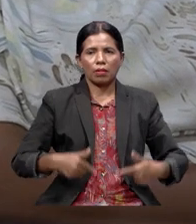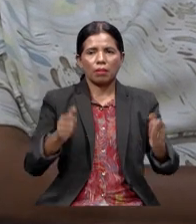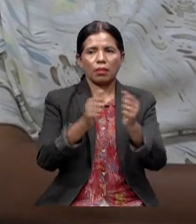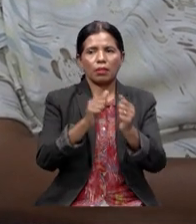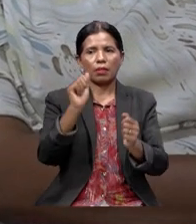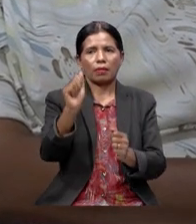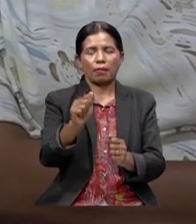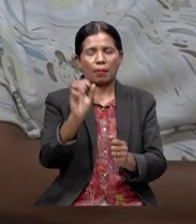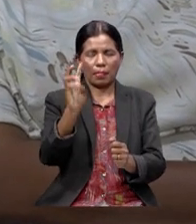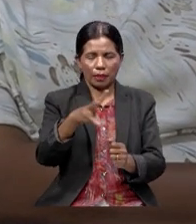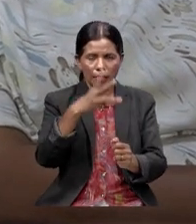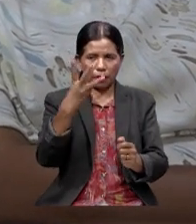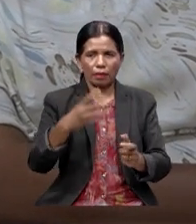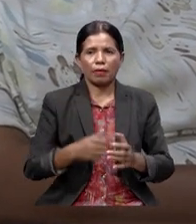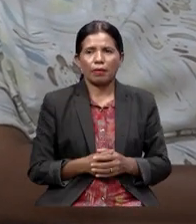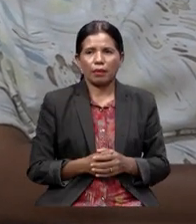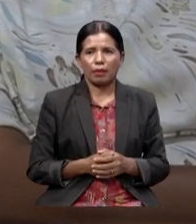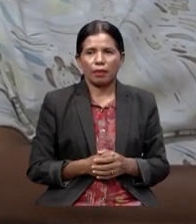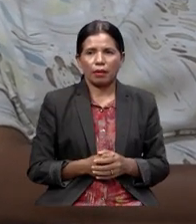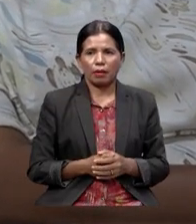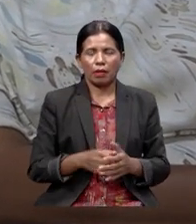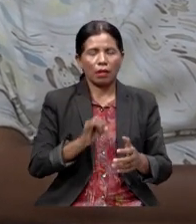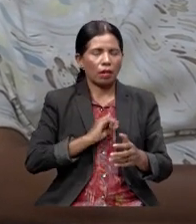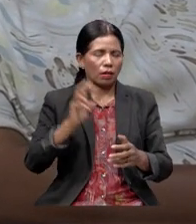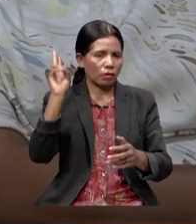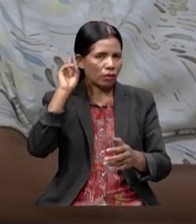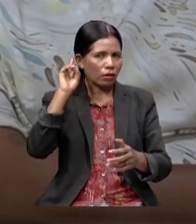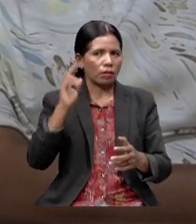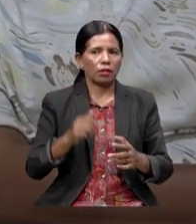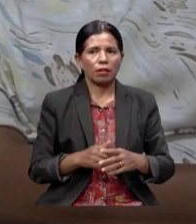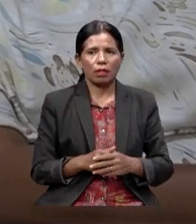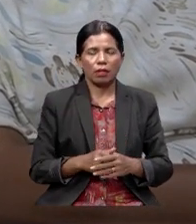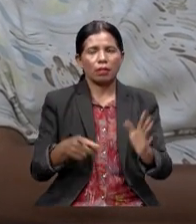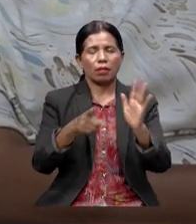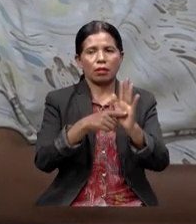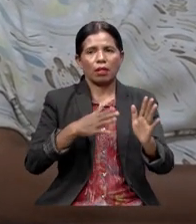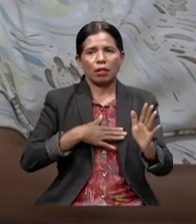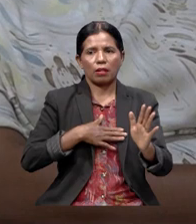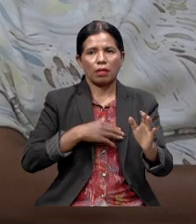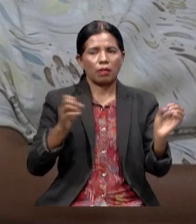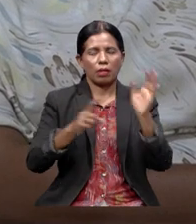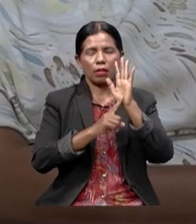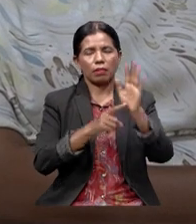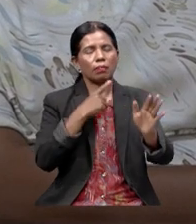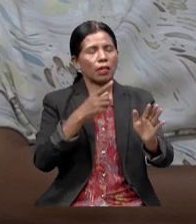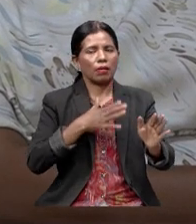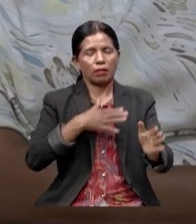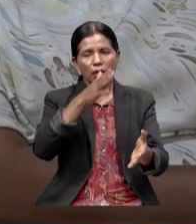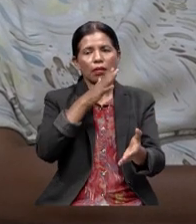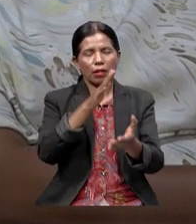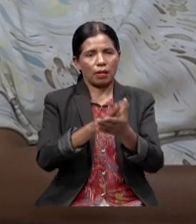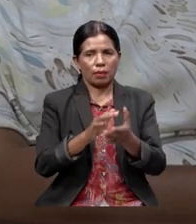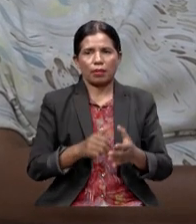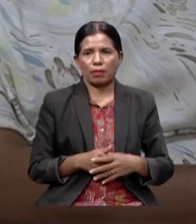risi. Nenona, buat apa kau rona negatif bawaan firkuan, hal dia bawaan firkuan